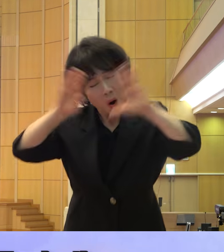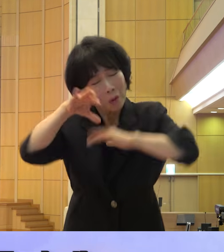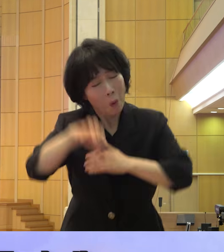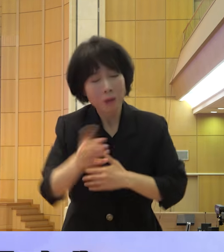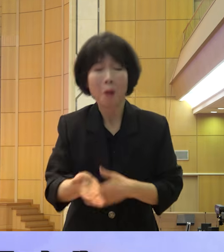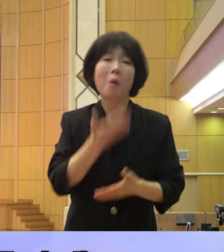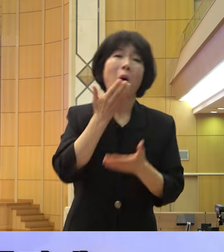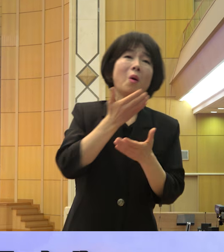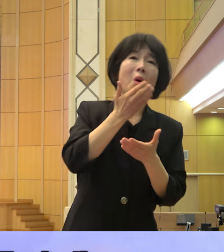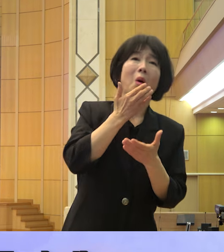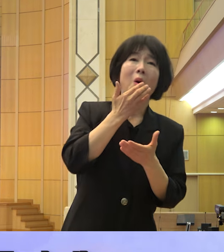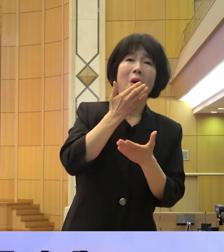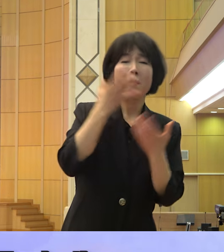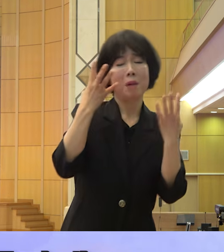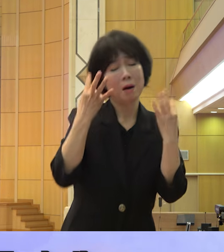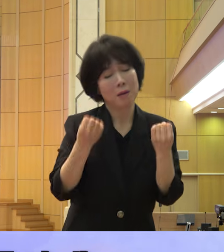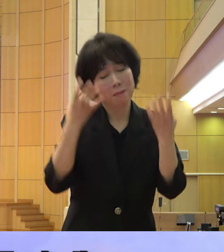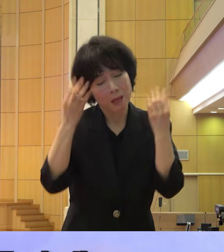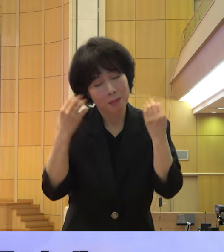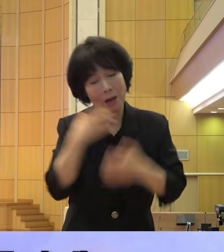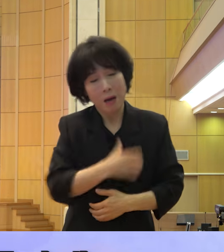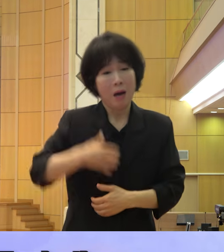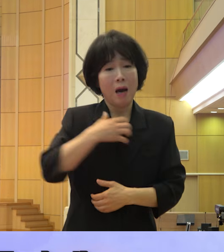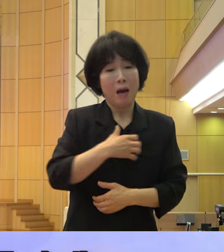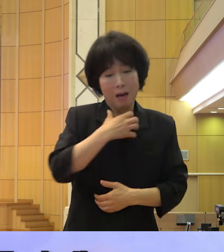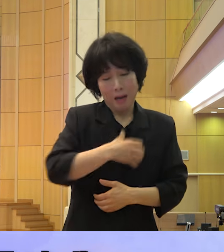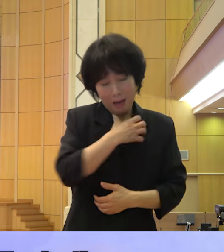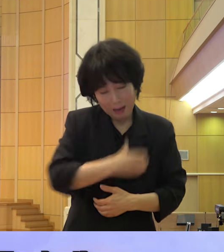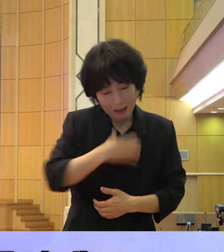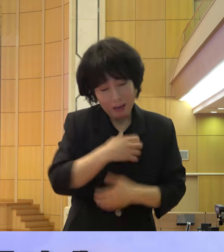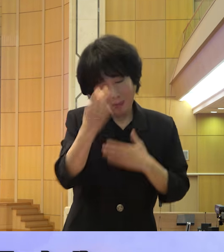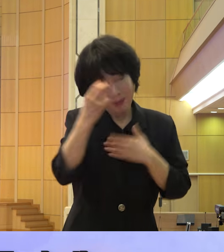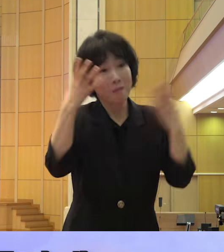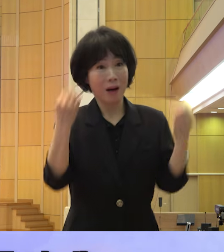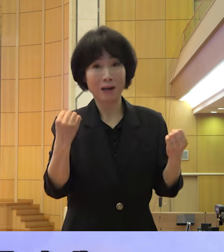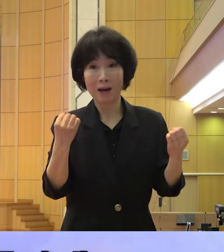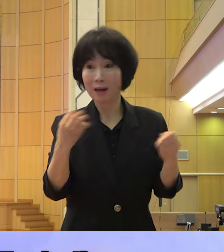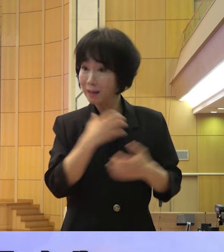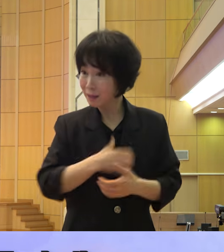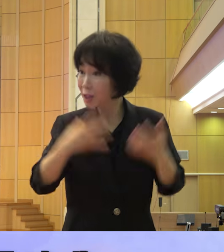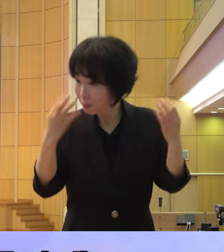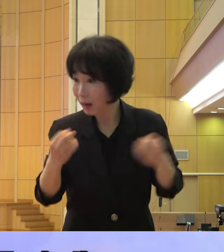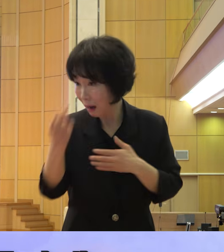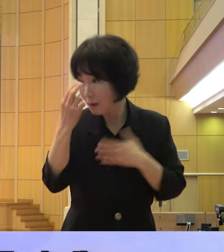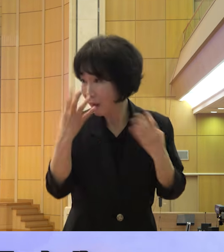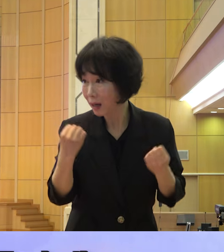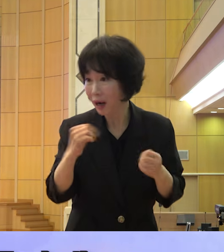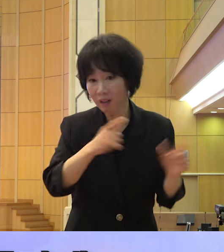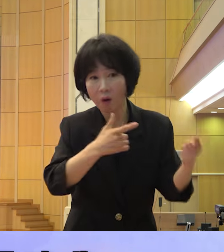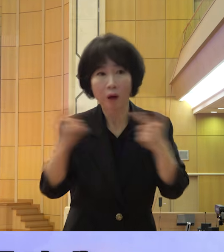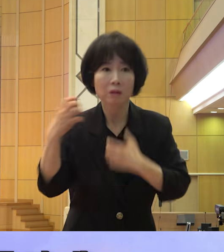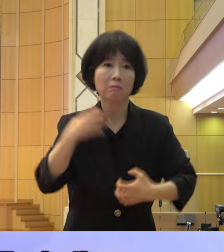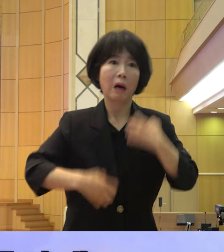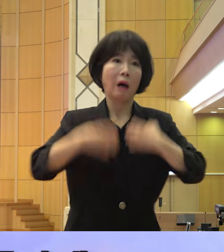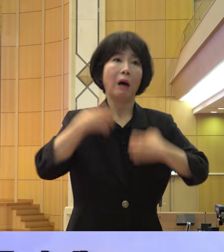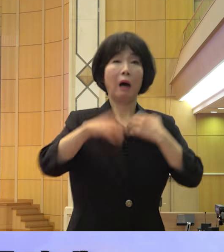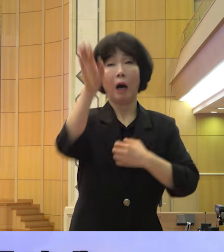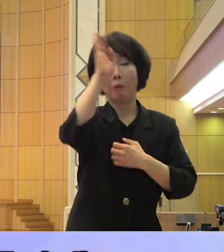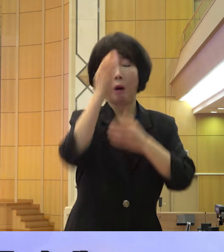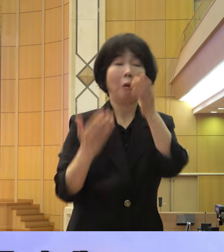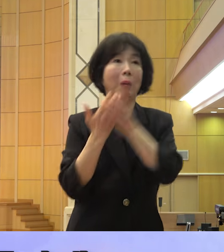많은 근심과, 근심 없는 사람이 어디 있나요? 많은 근심과